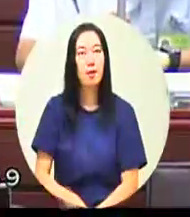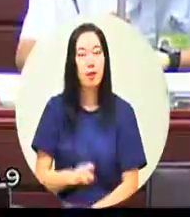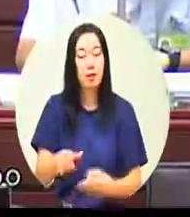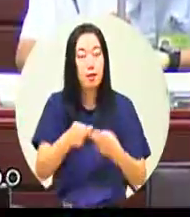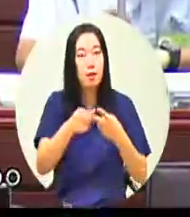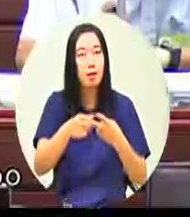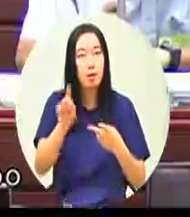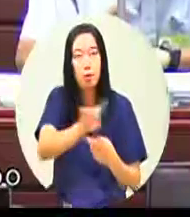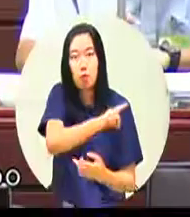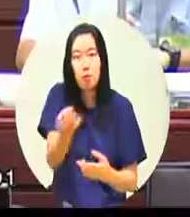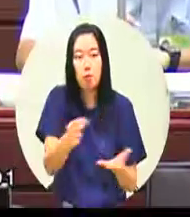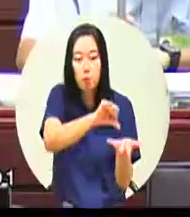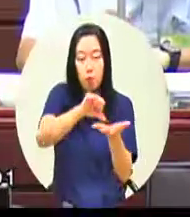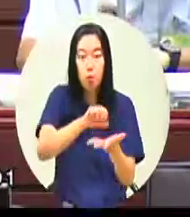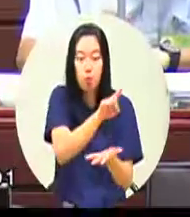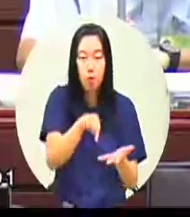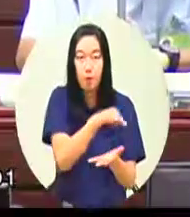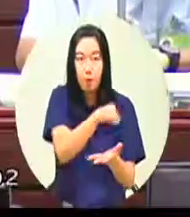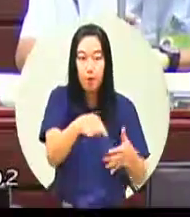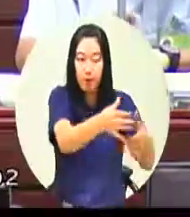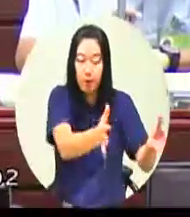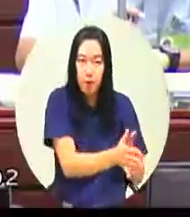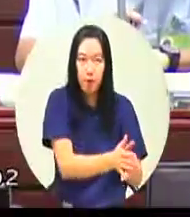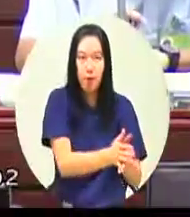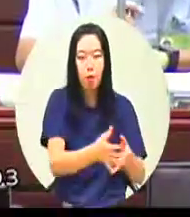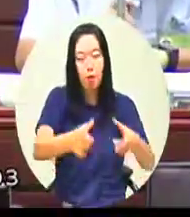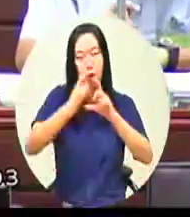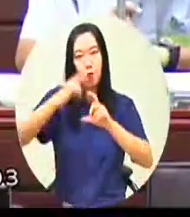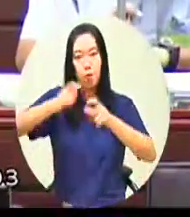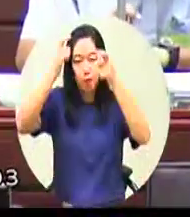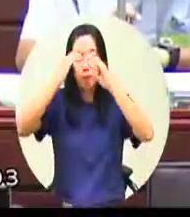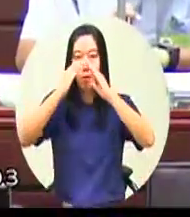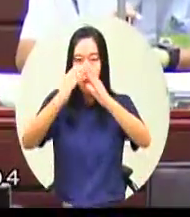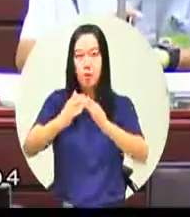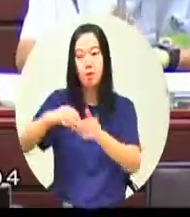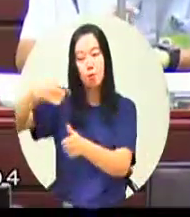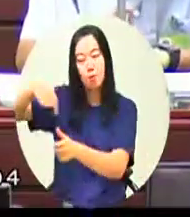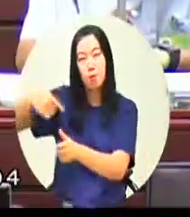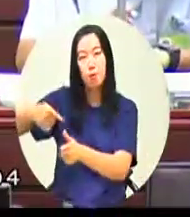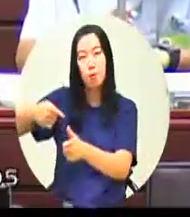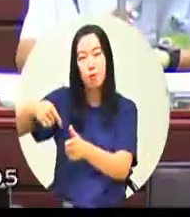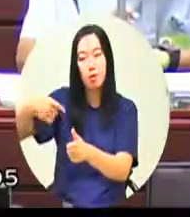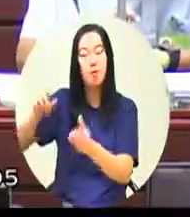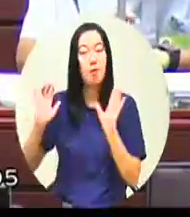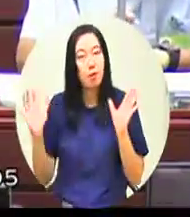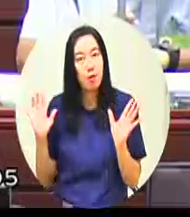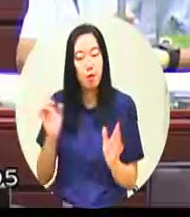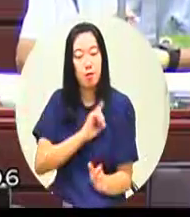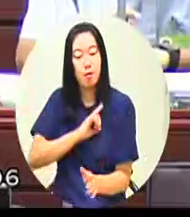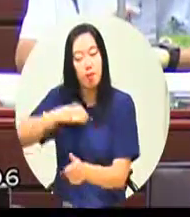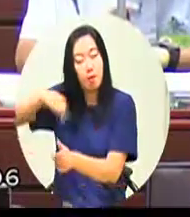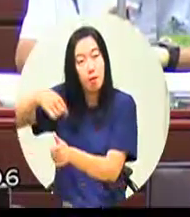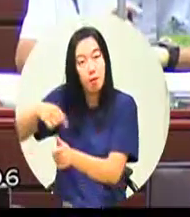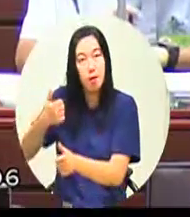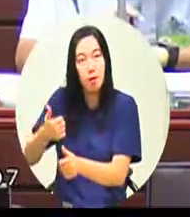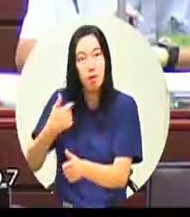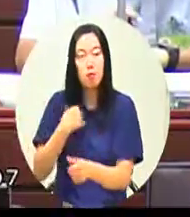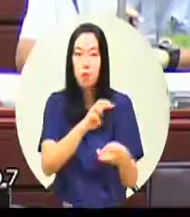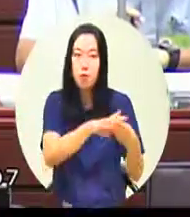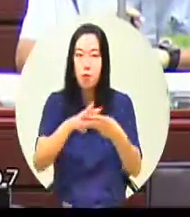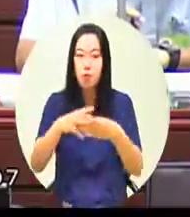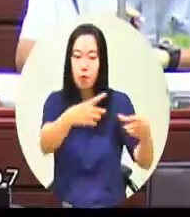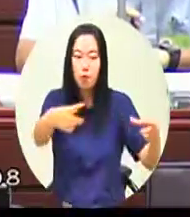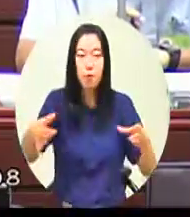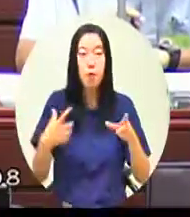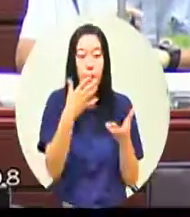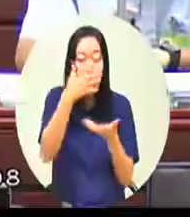因变作种子部队。啊，等下到高雄市，伊就会教伊的囡啦。吼，啊，所以讲为什么阮的天然上的报名虽然拢